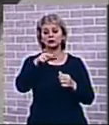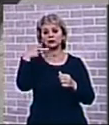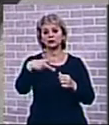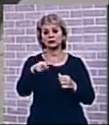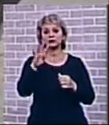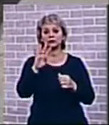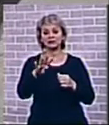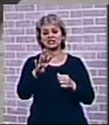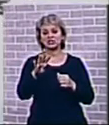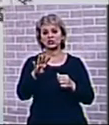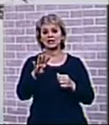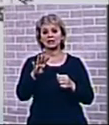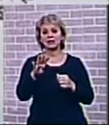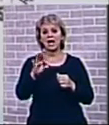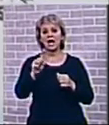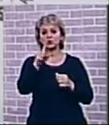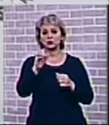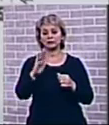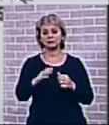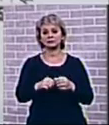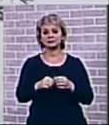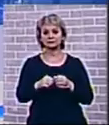Горлова, Сергей Яковенко, Дон 24, Азов.